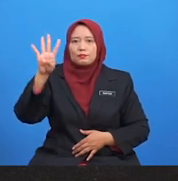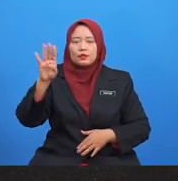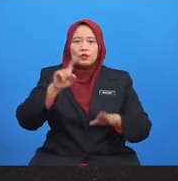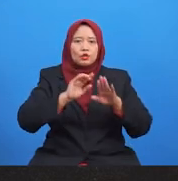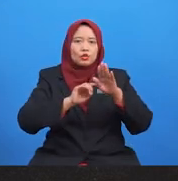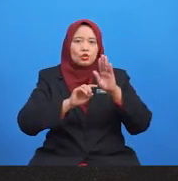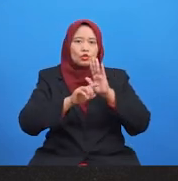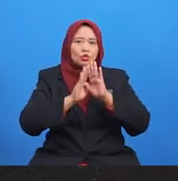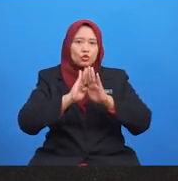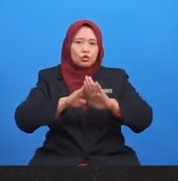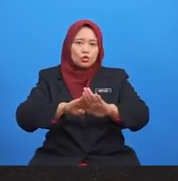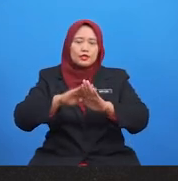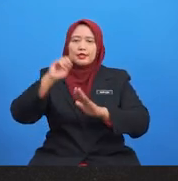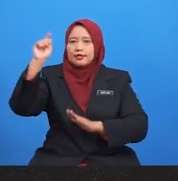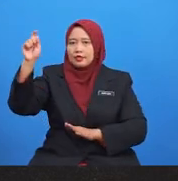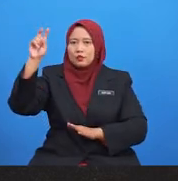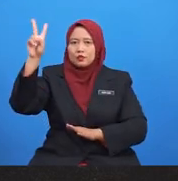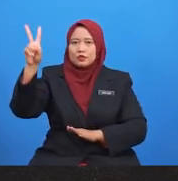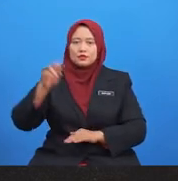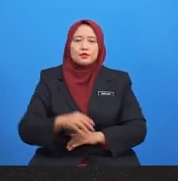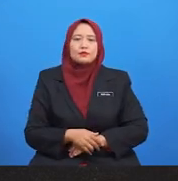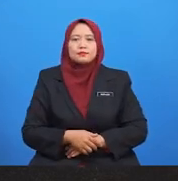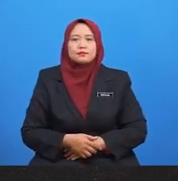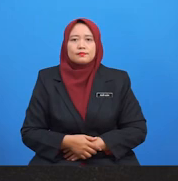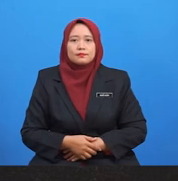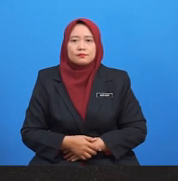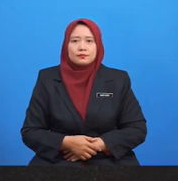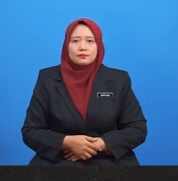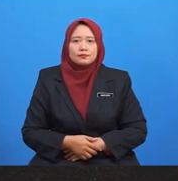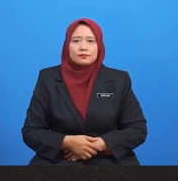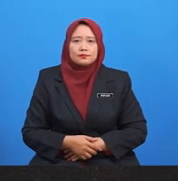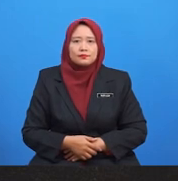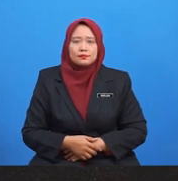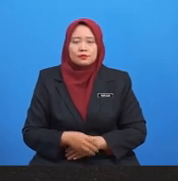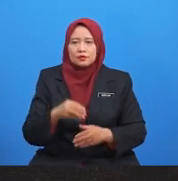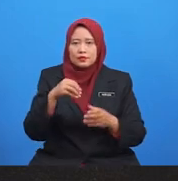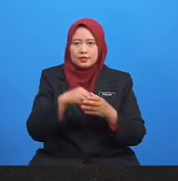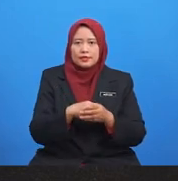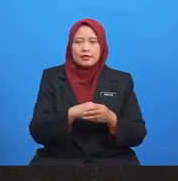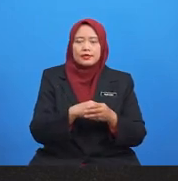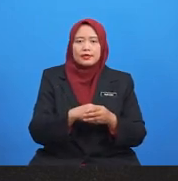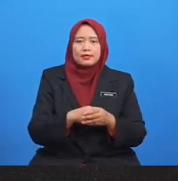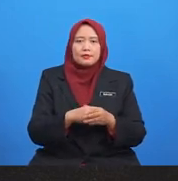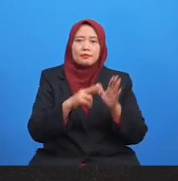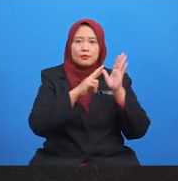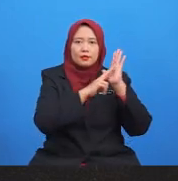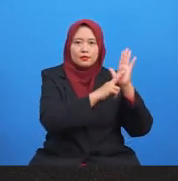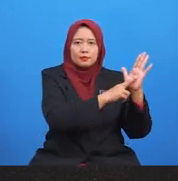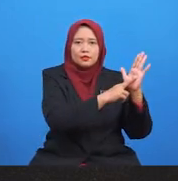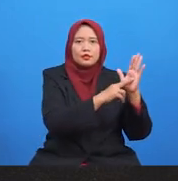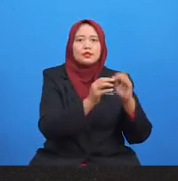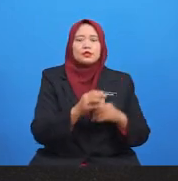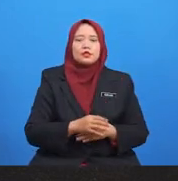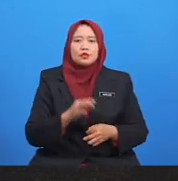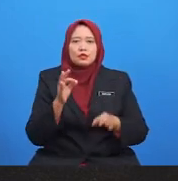bersilang pada paksi X dan paksi Y seperti di dalam gambar rajah. Jika rantau belurit